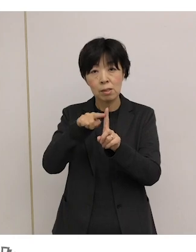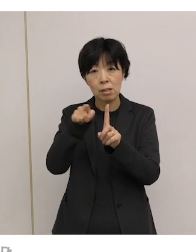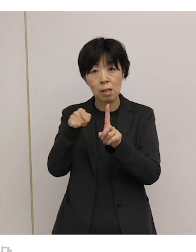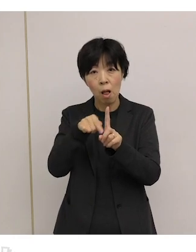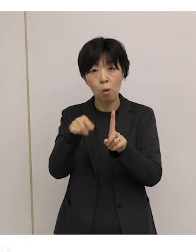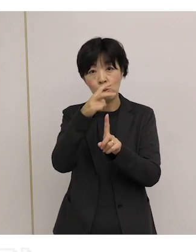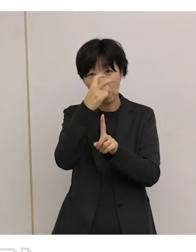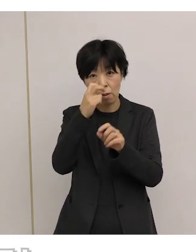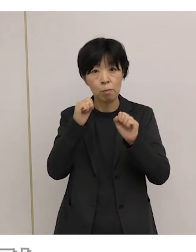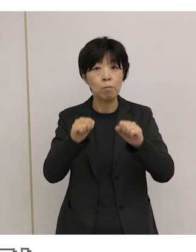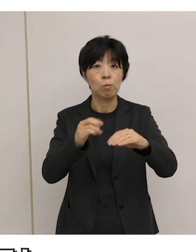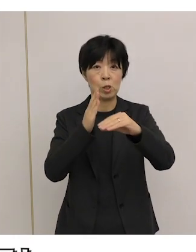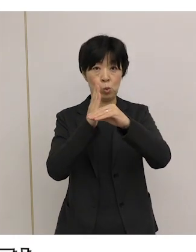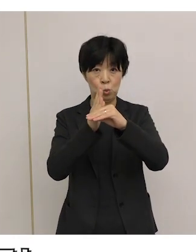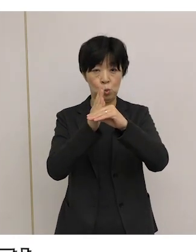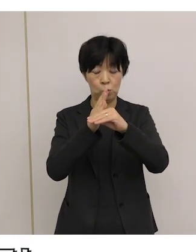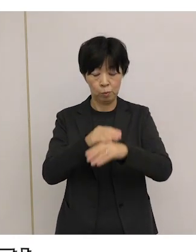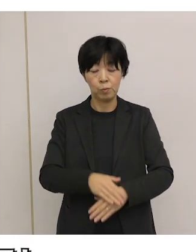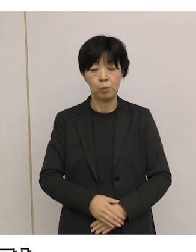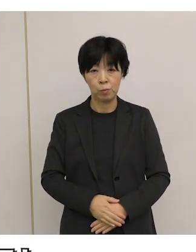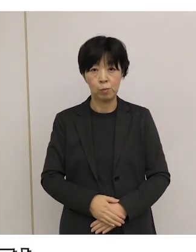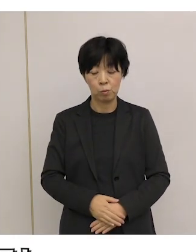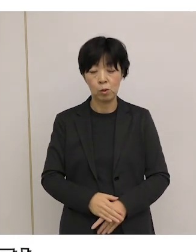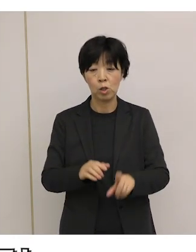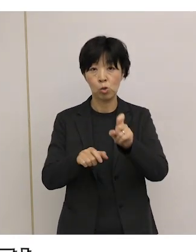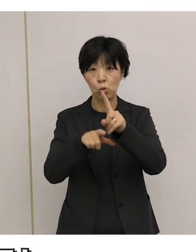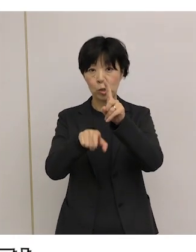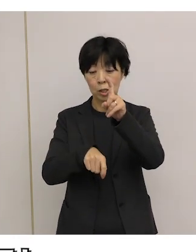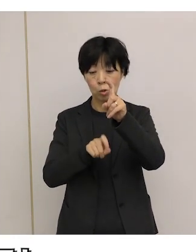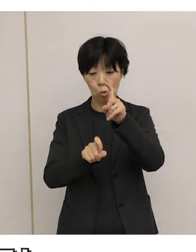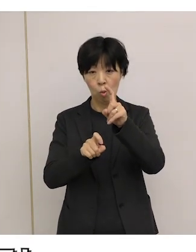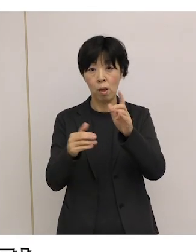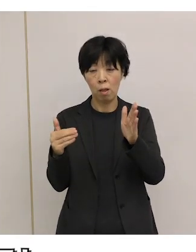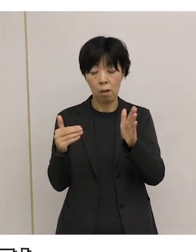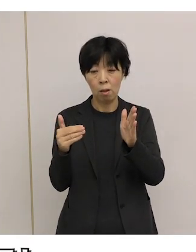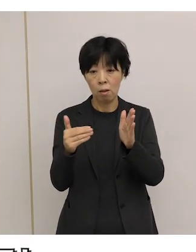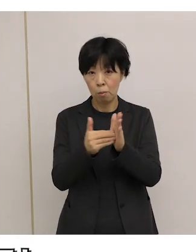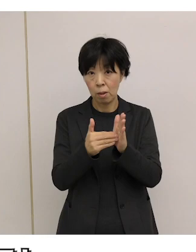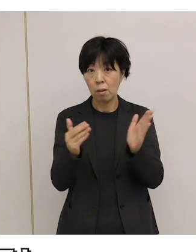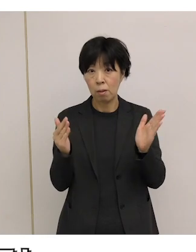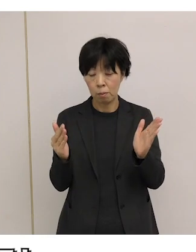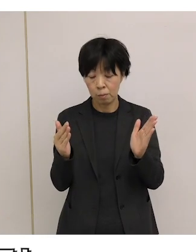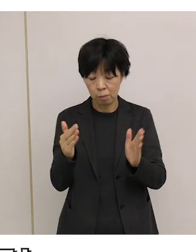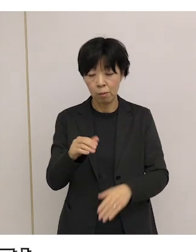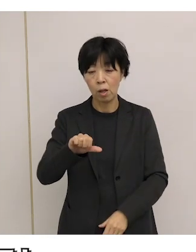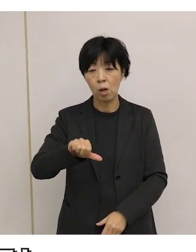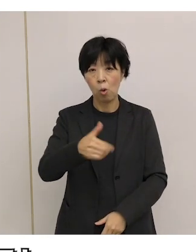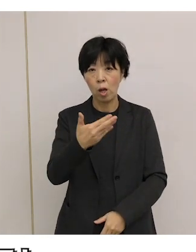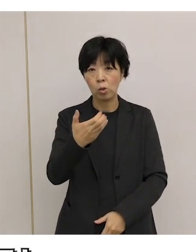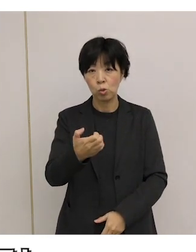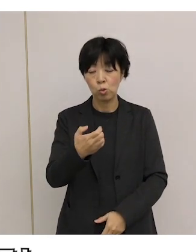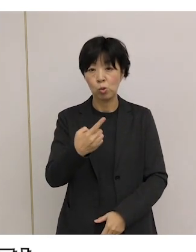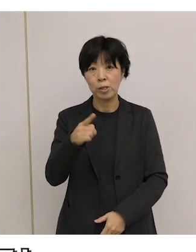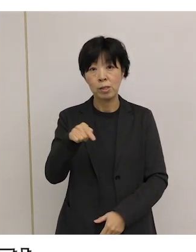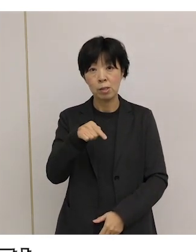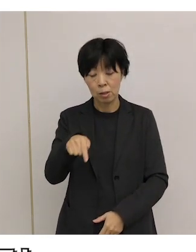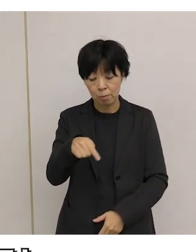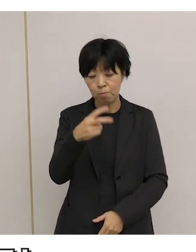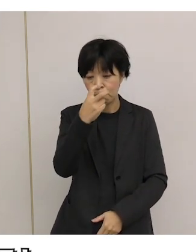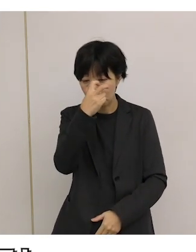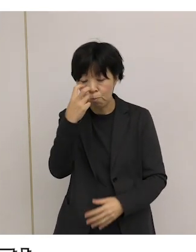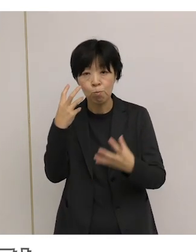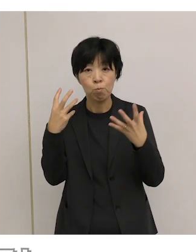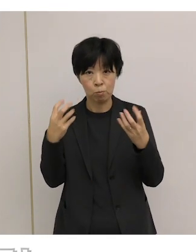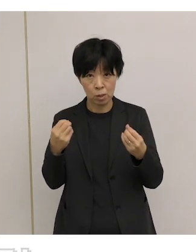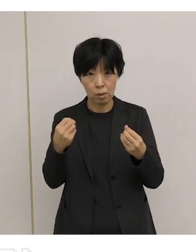。11月10日時点で591名の検体を回収し、8名の陽性者